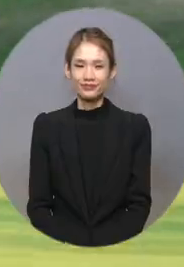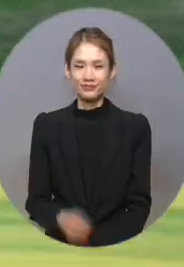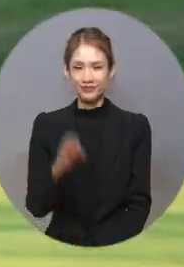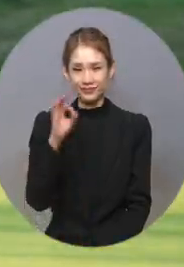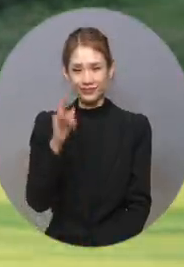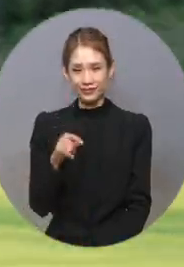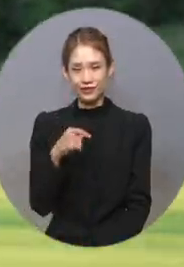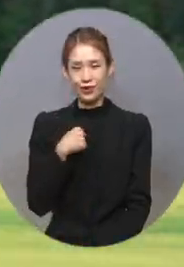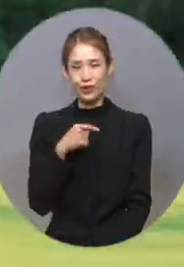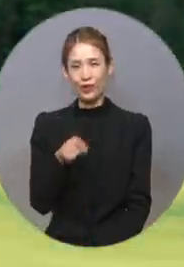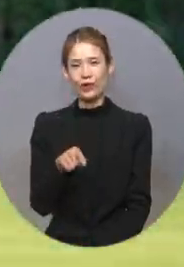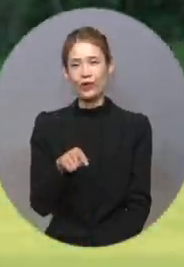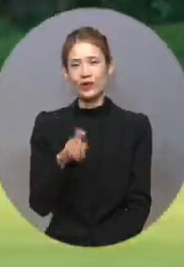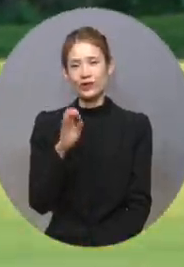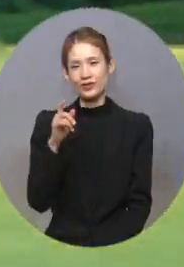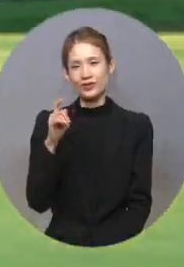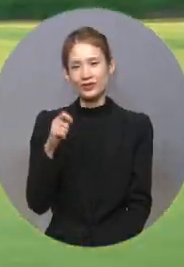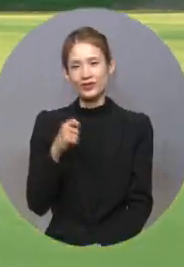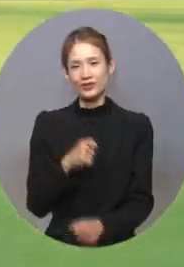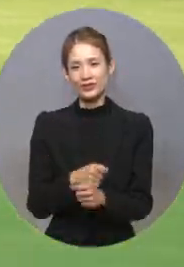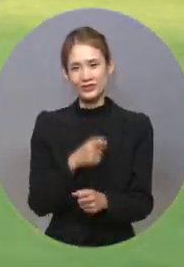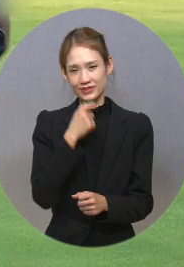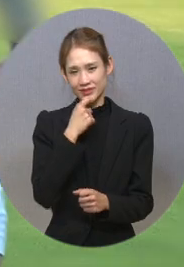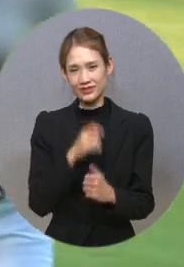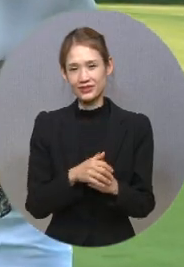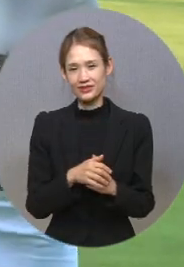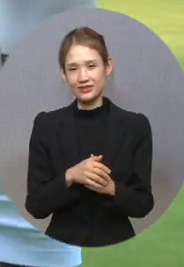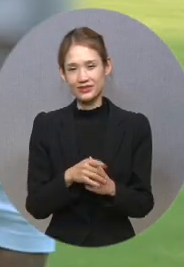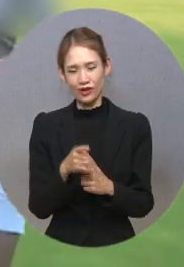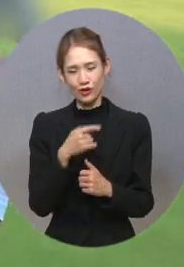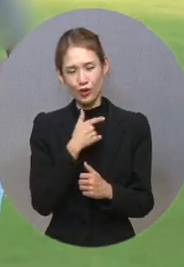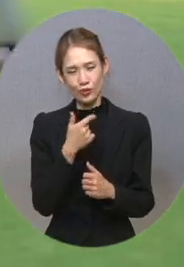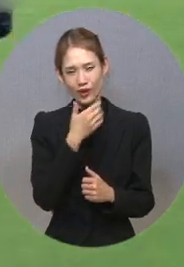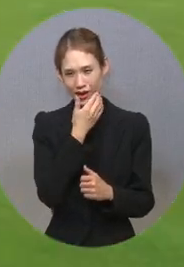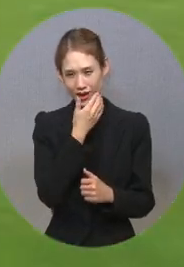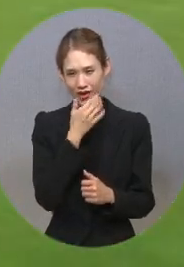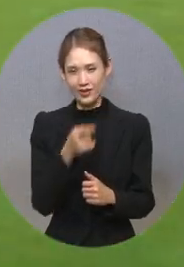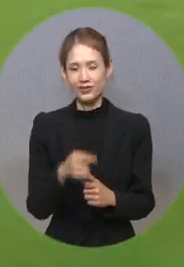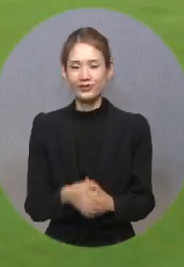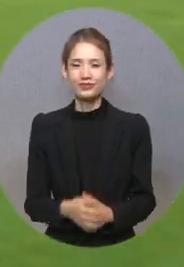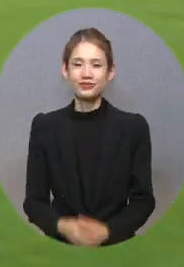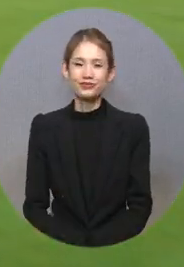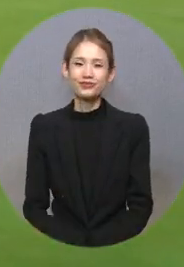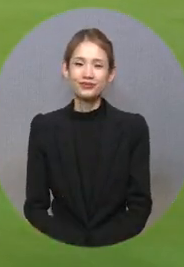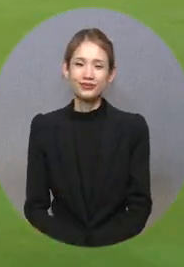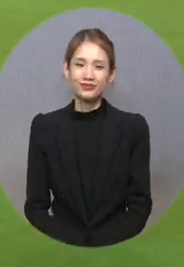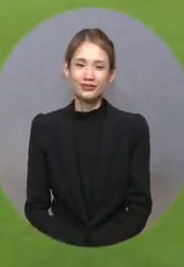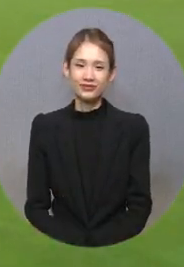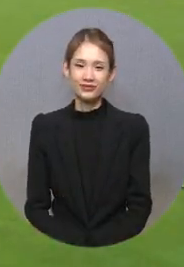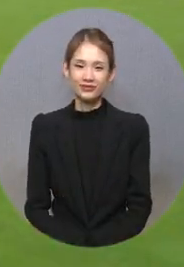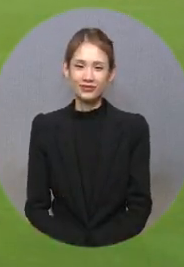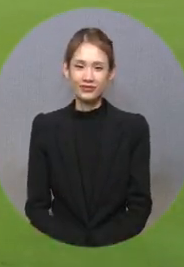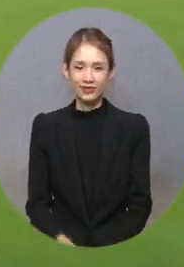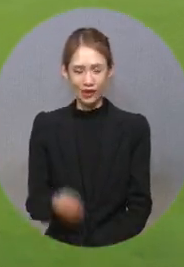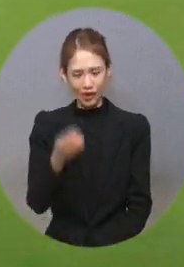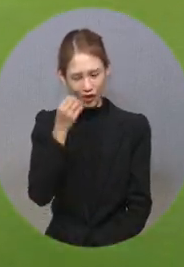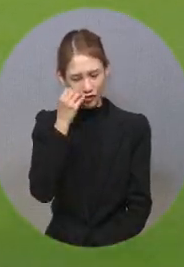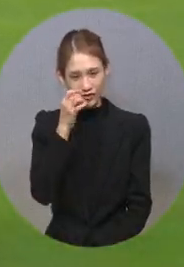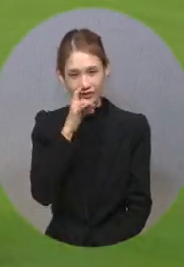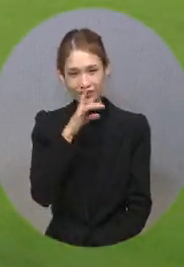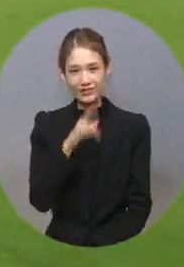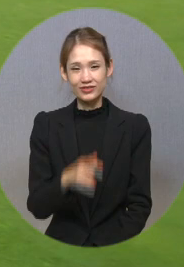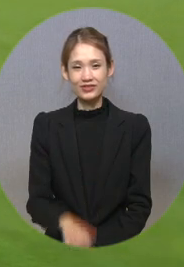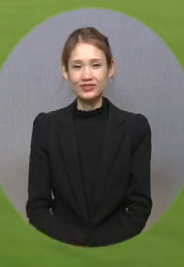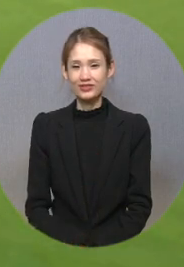정말 오늘 오빠 응? 싫다. 어. 어디 너무 아까워. 그린 스피드가 아직 적응 안 되지. 다들